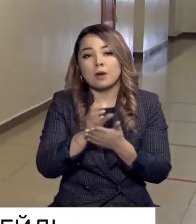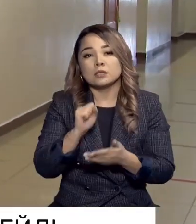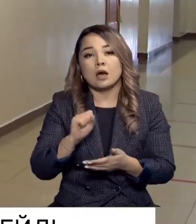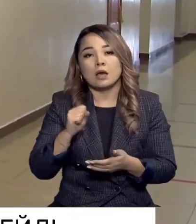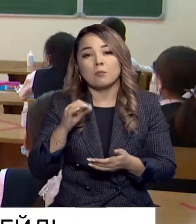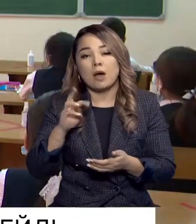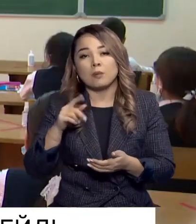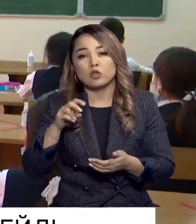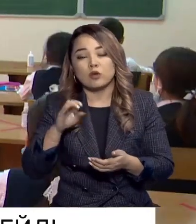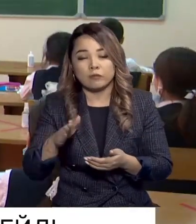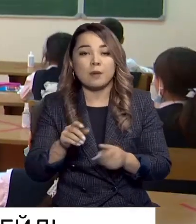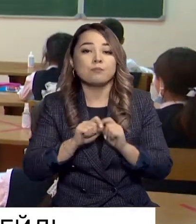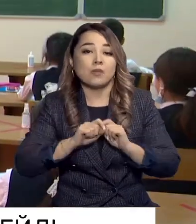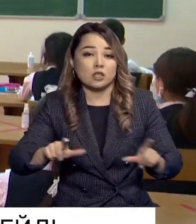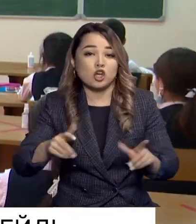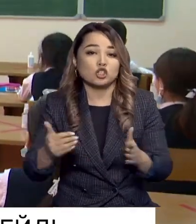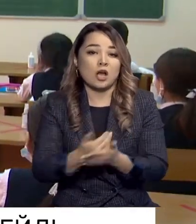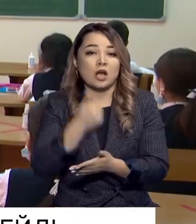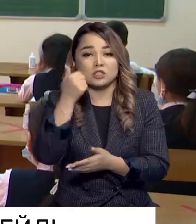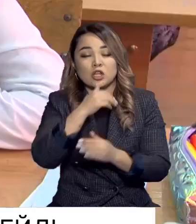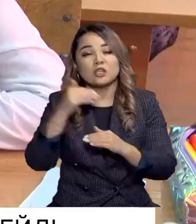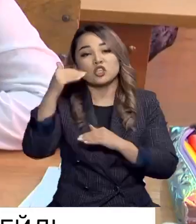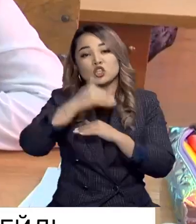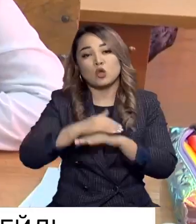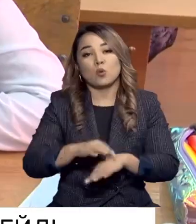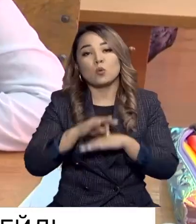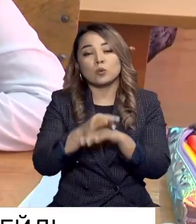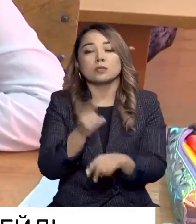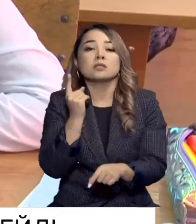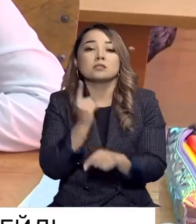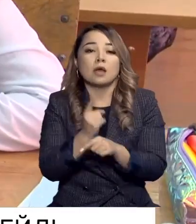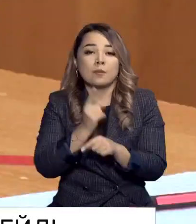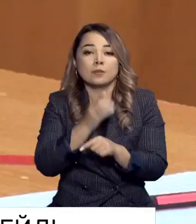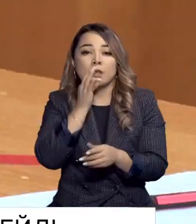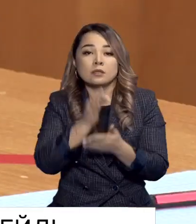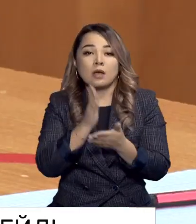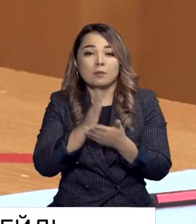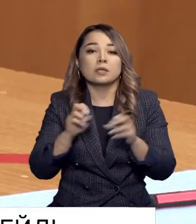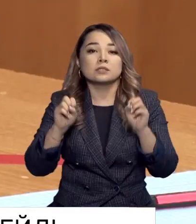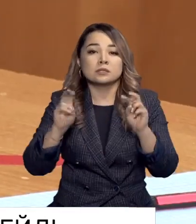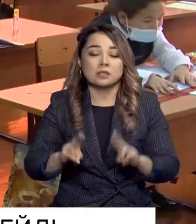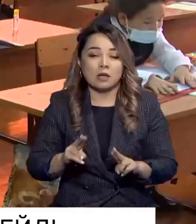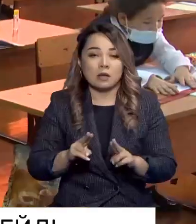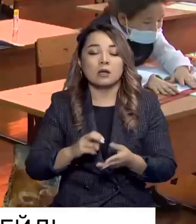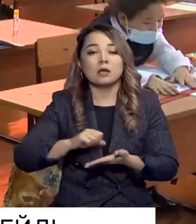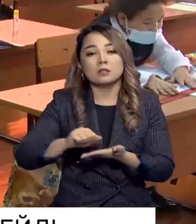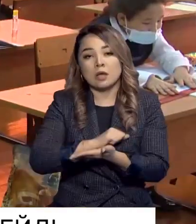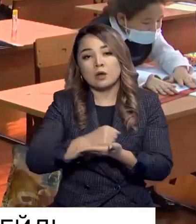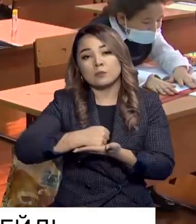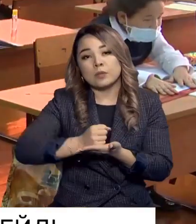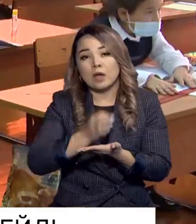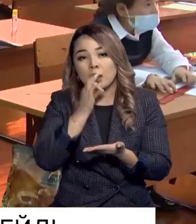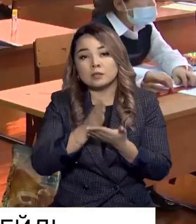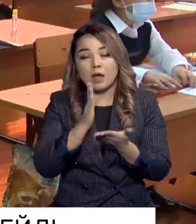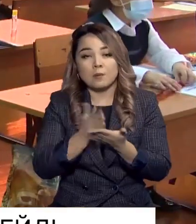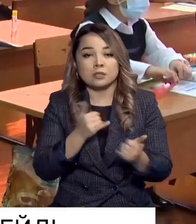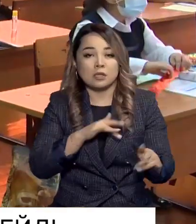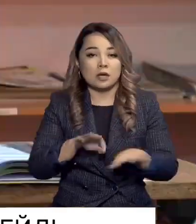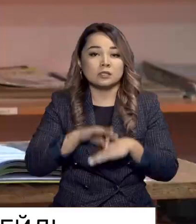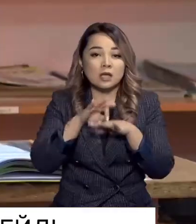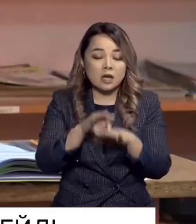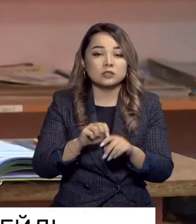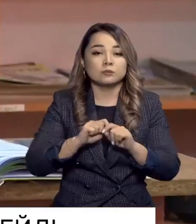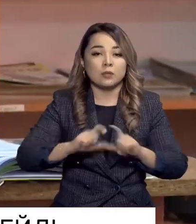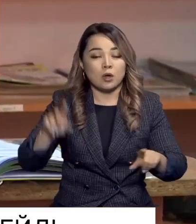Асхат Аймағамбетов мектептерде жаңа жылдық кештердің өткізілмейтінін айтты. Бұған қатысты арнайы қаулы бар. Ал егер сыныпішілік шаралар болса, онда